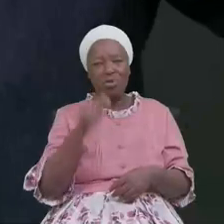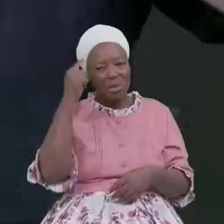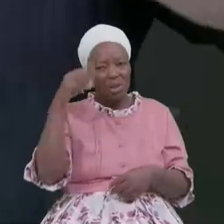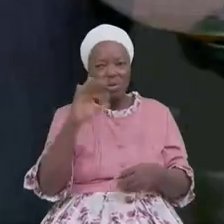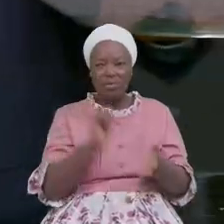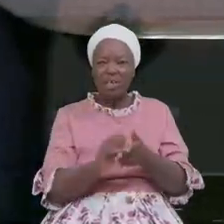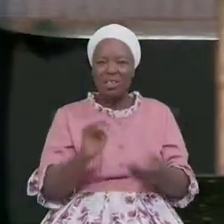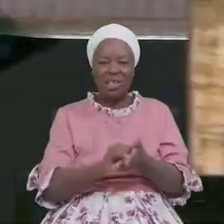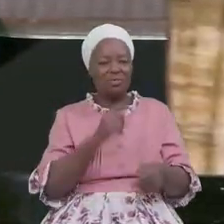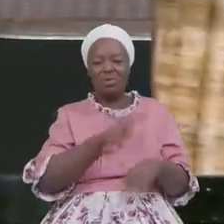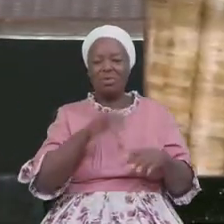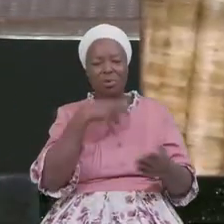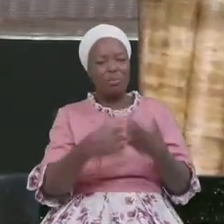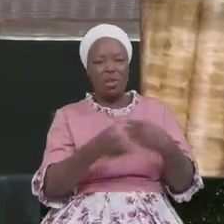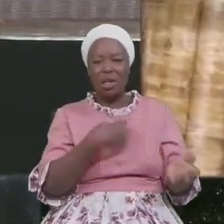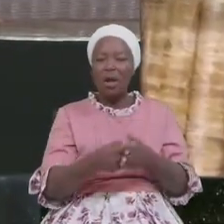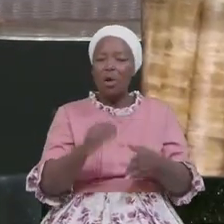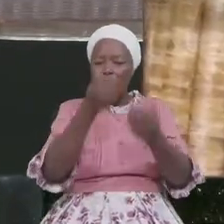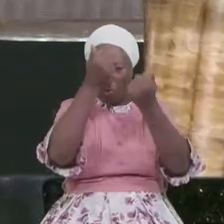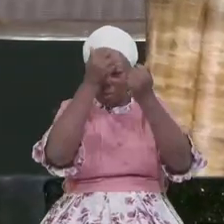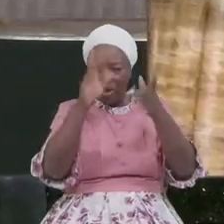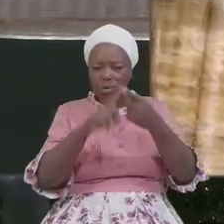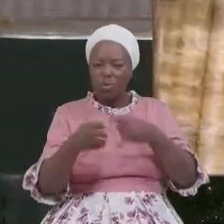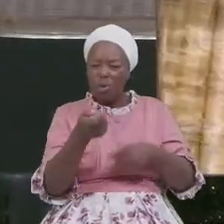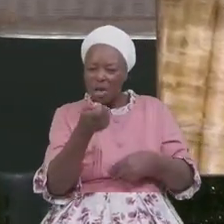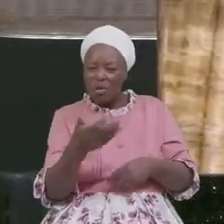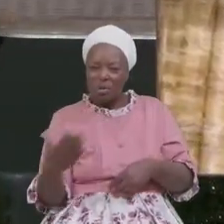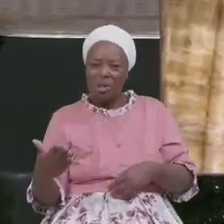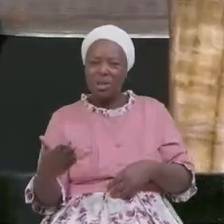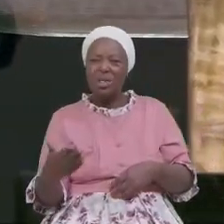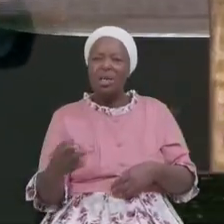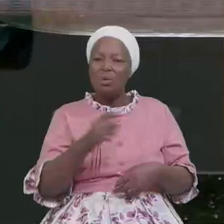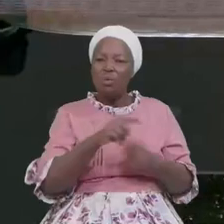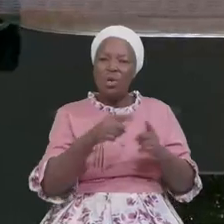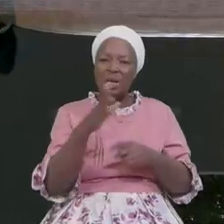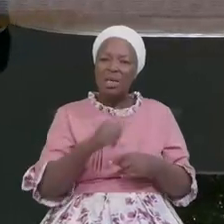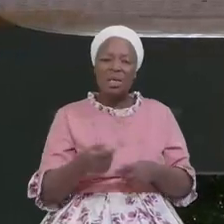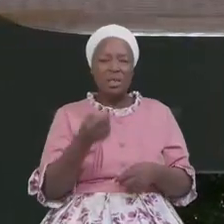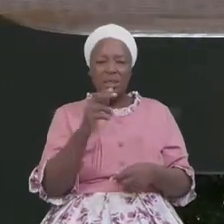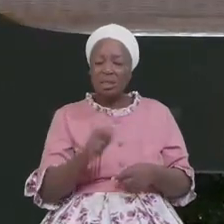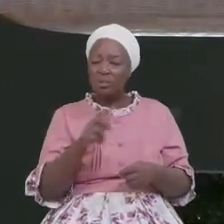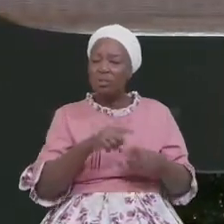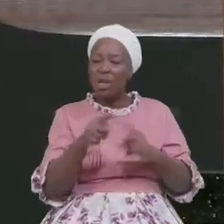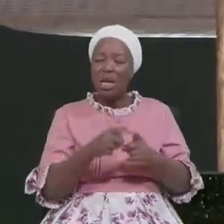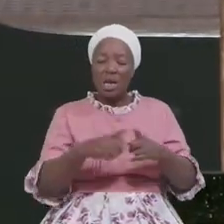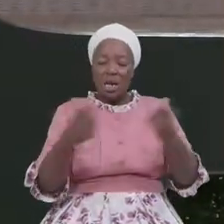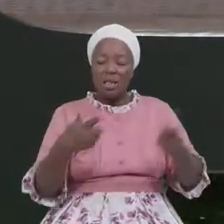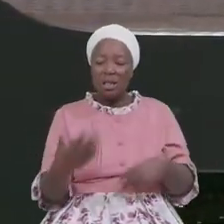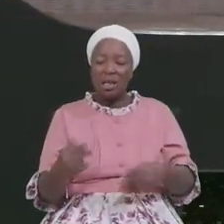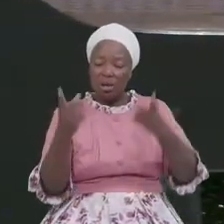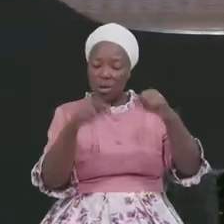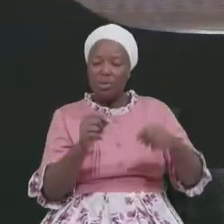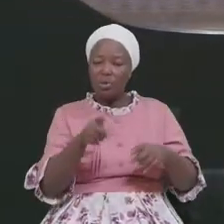Non, l'obéissance aux petites choses garantira que lorsque une chose plus grande viendra, tu seras